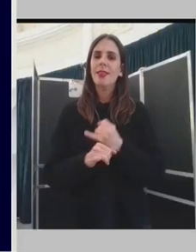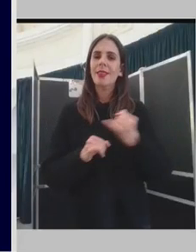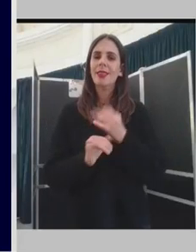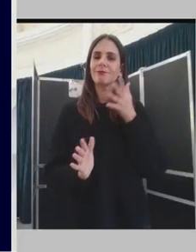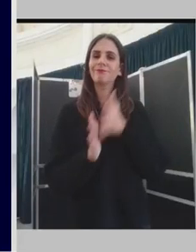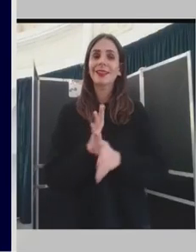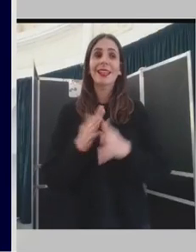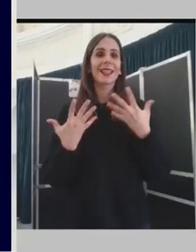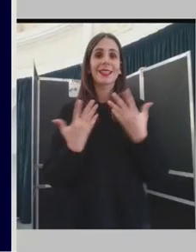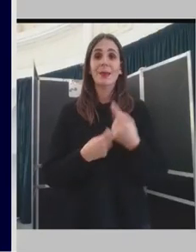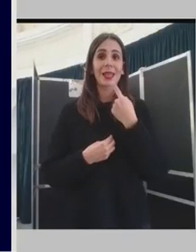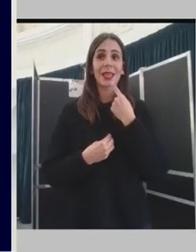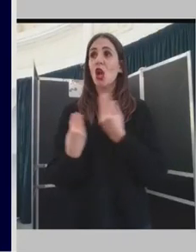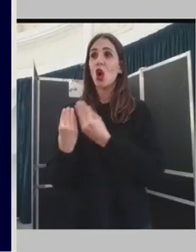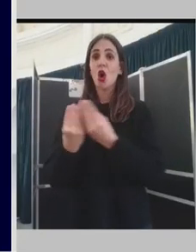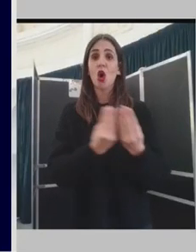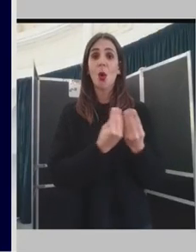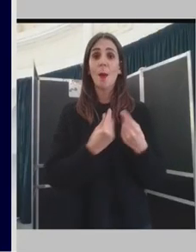compagni.